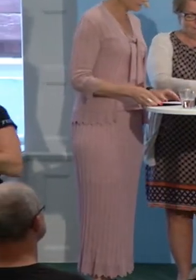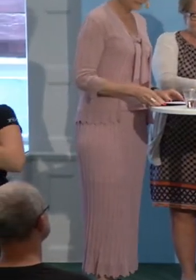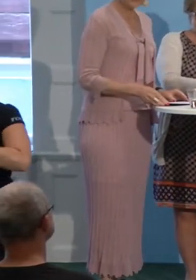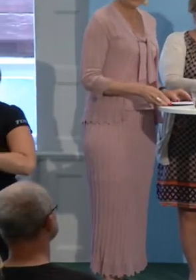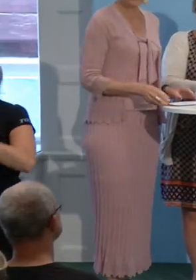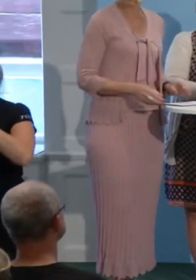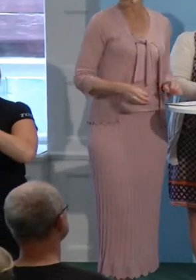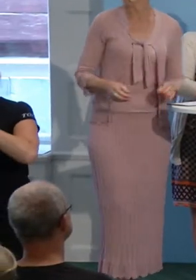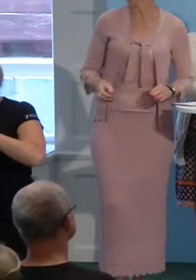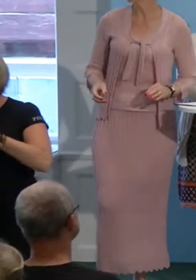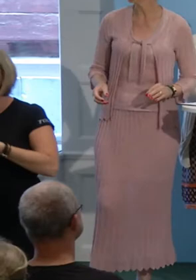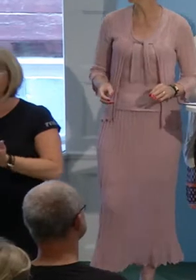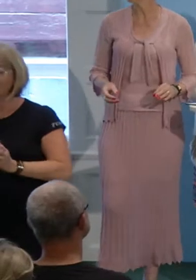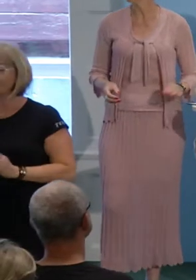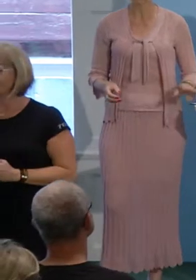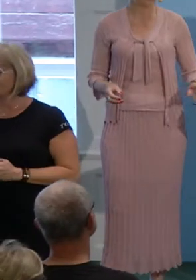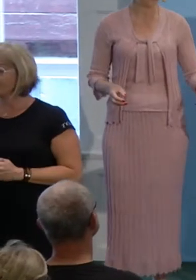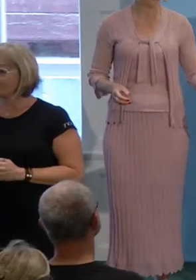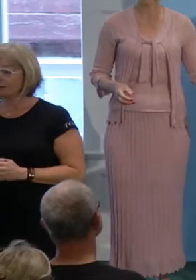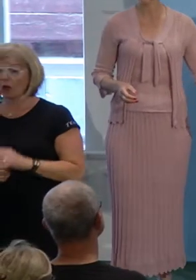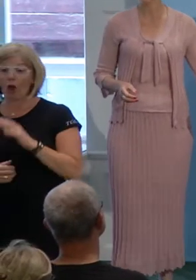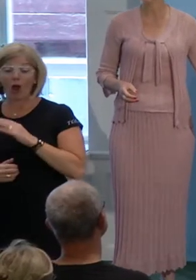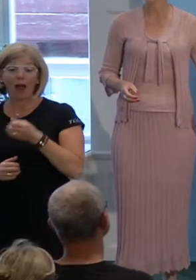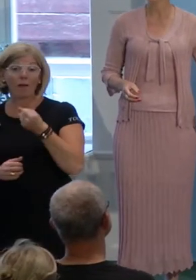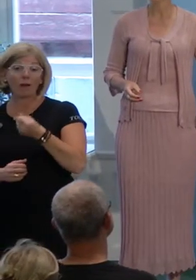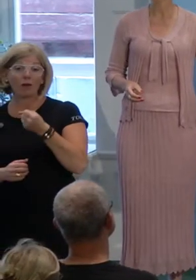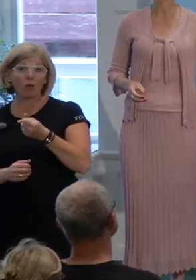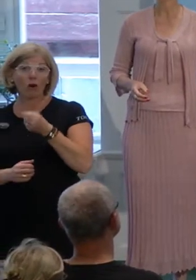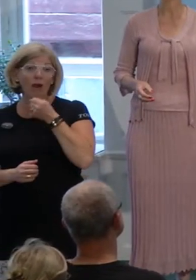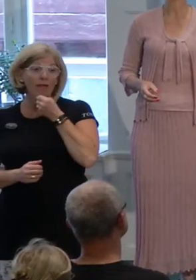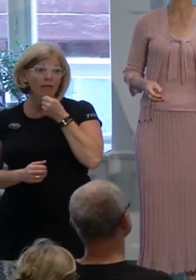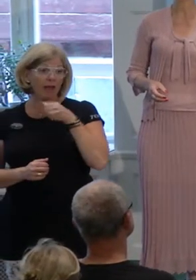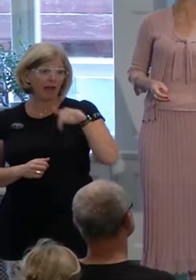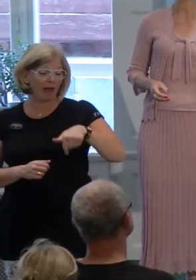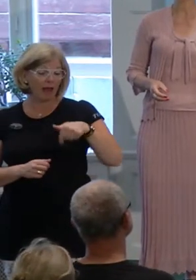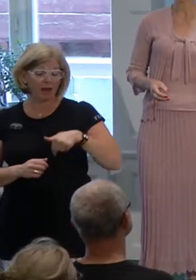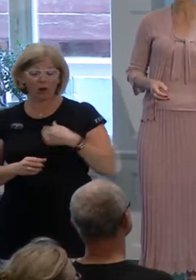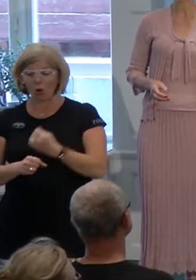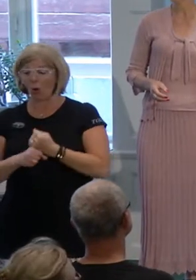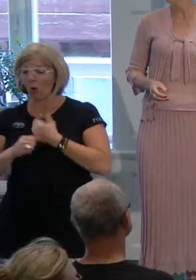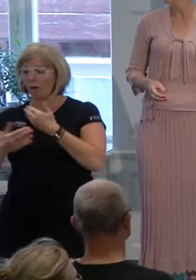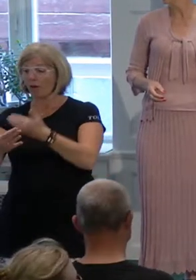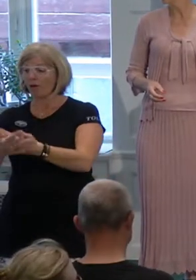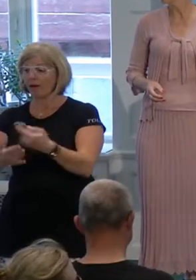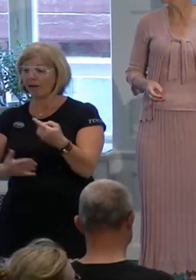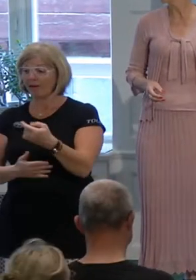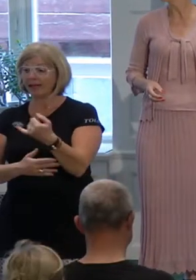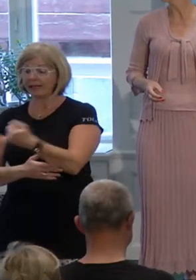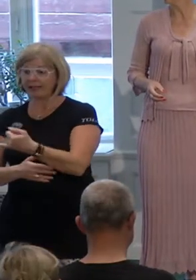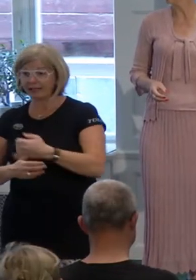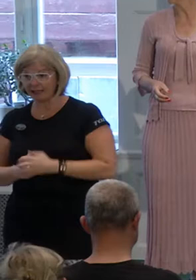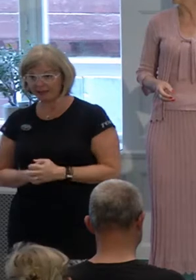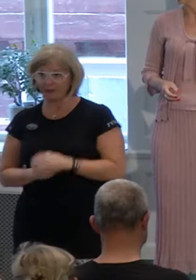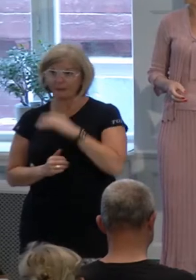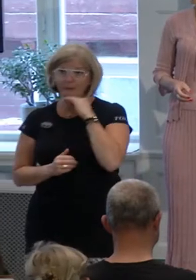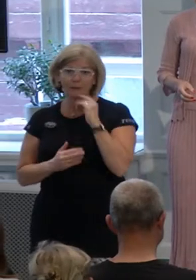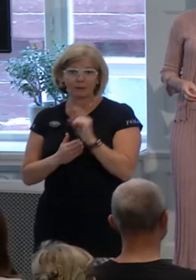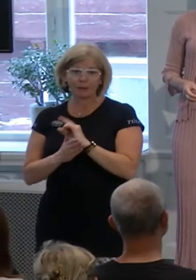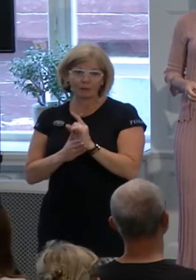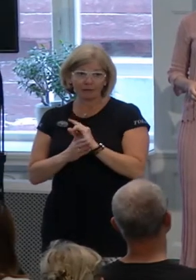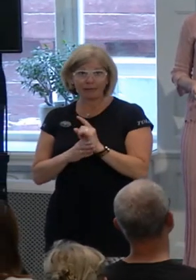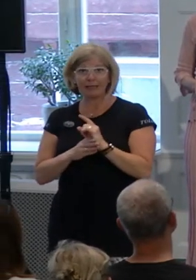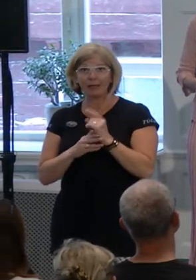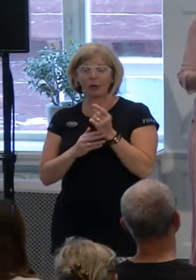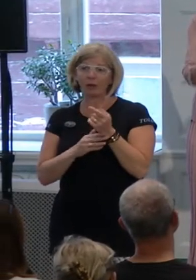framåt. Och som sagt, jag har en handmikrofon här. Vi kommer hålla på till kvart i. Så det finns gott om tid för er att spela